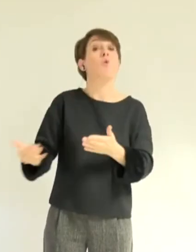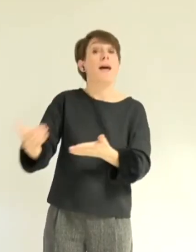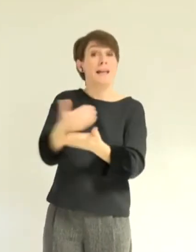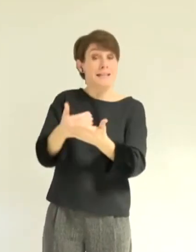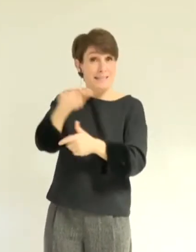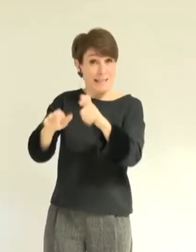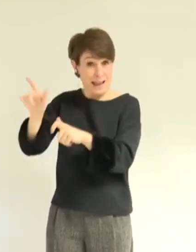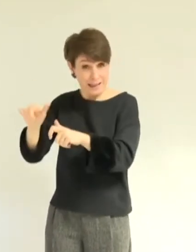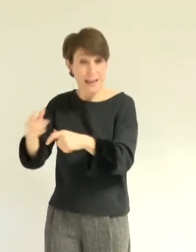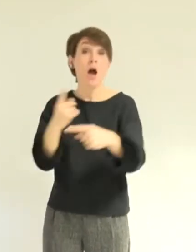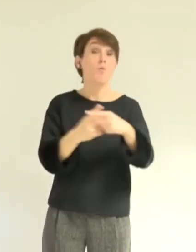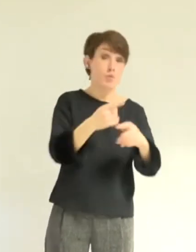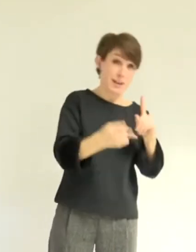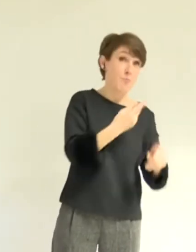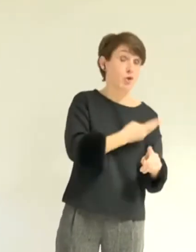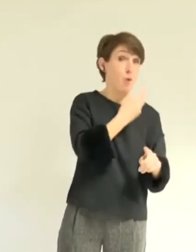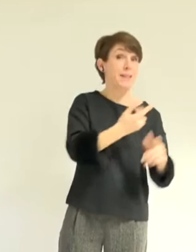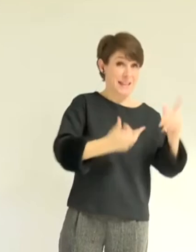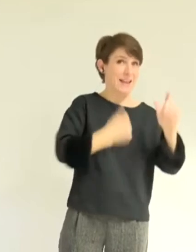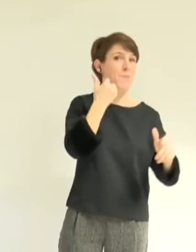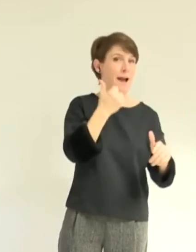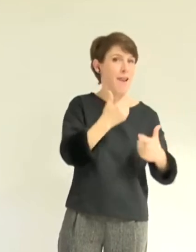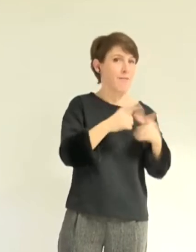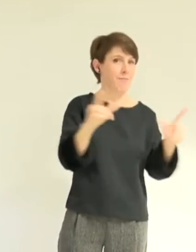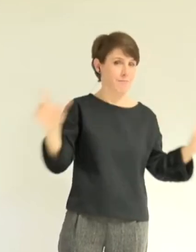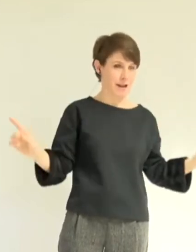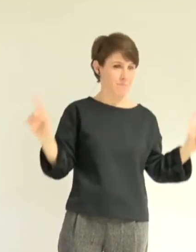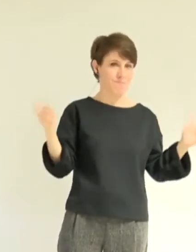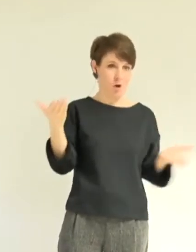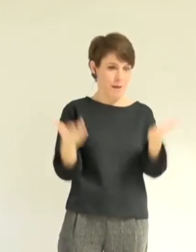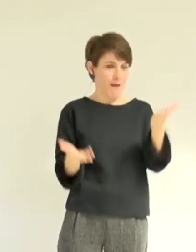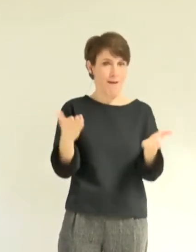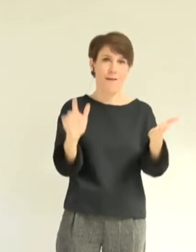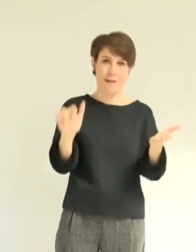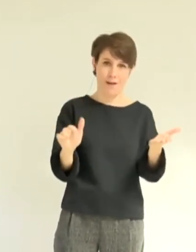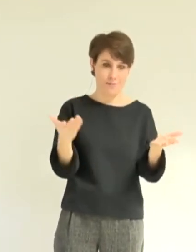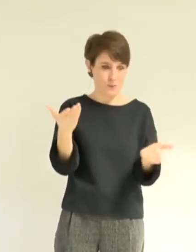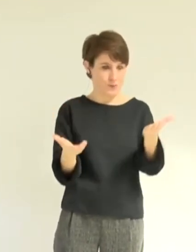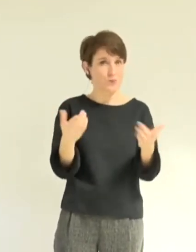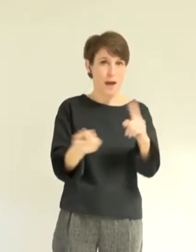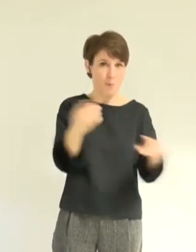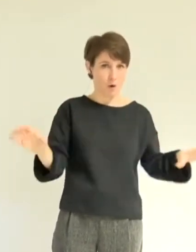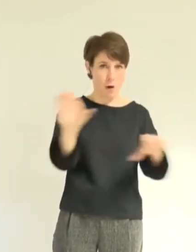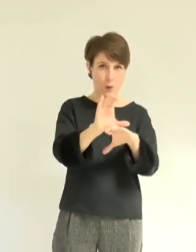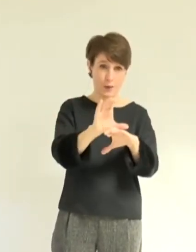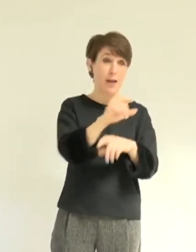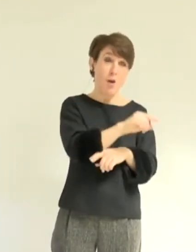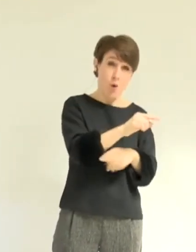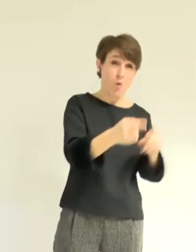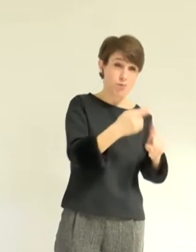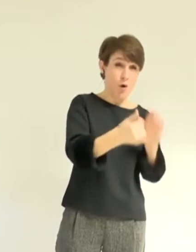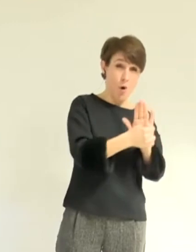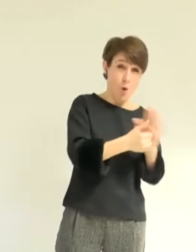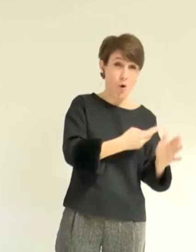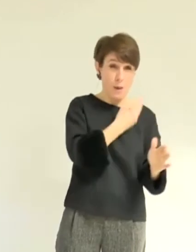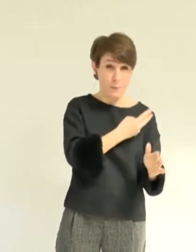jambe libérale. Cette dernière est fort représentée dans des domaines clés, orthopédistes, urologues, les